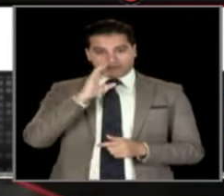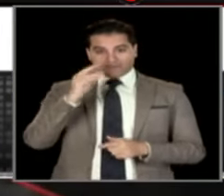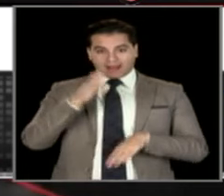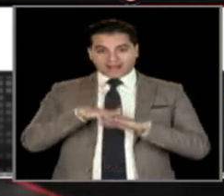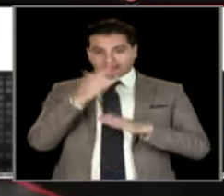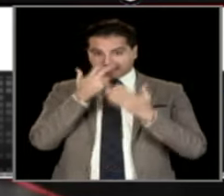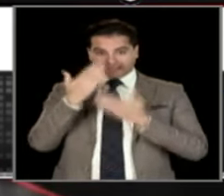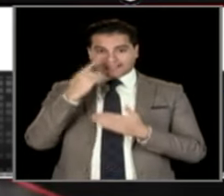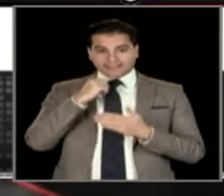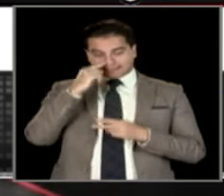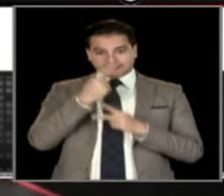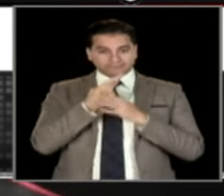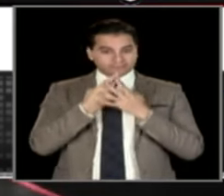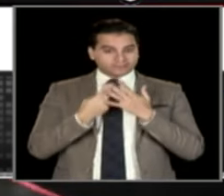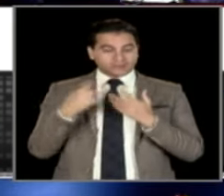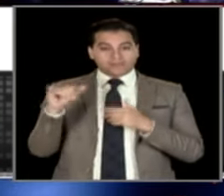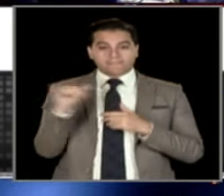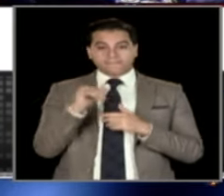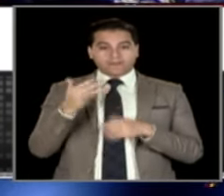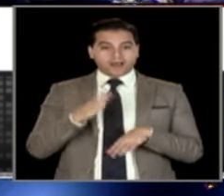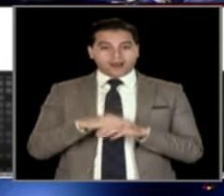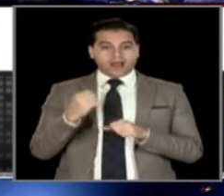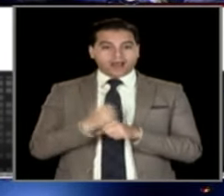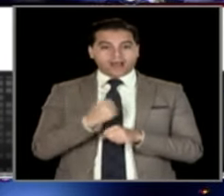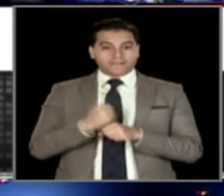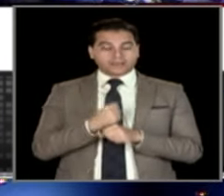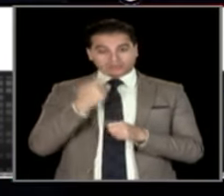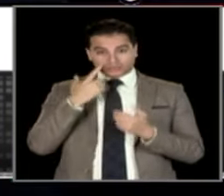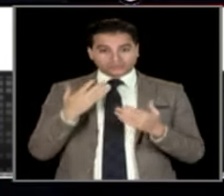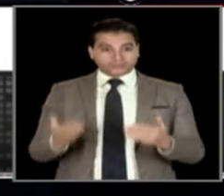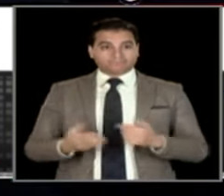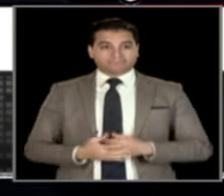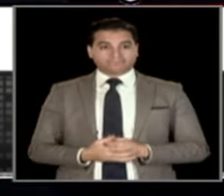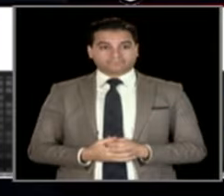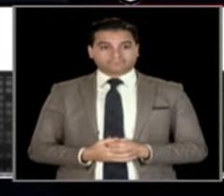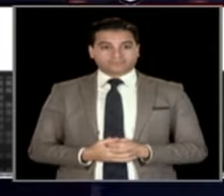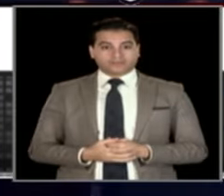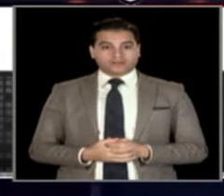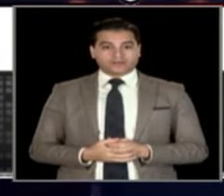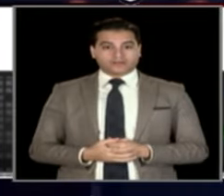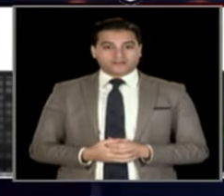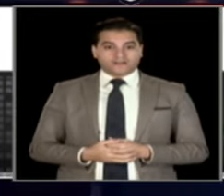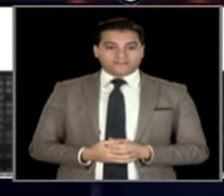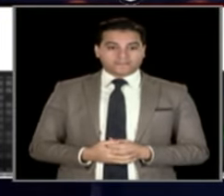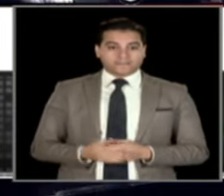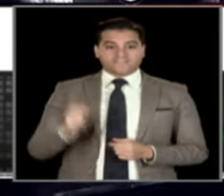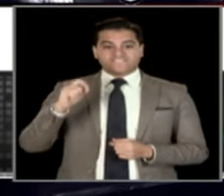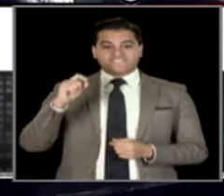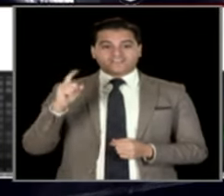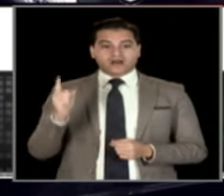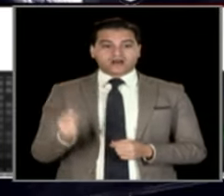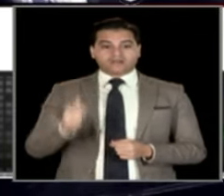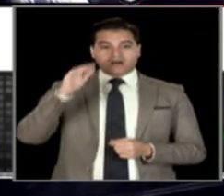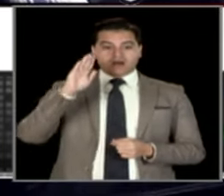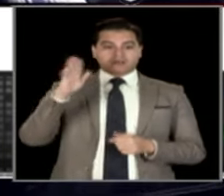الأديان. دول أهم عملين لي. هو مش سليم بركات، فراس السواح.